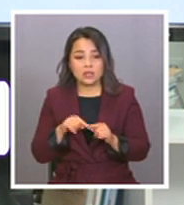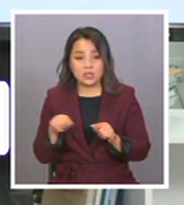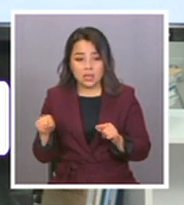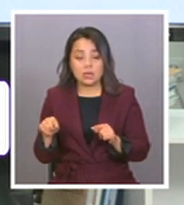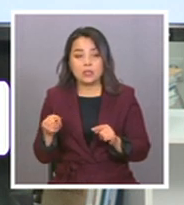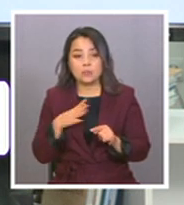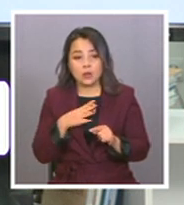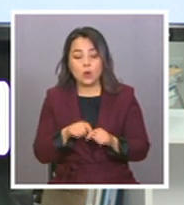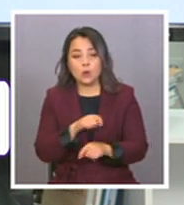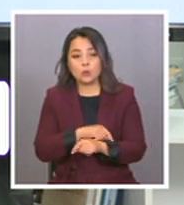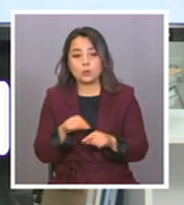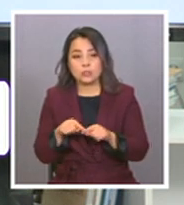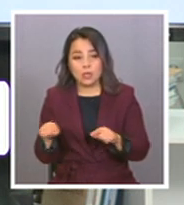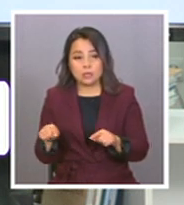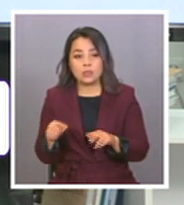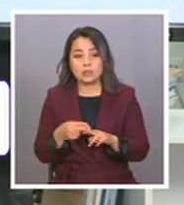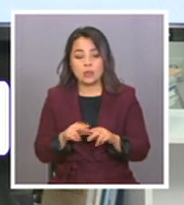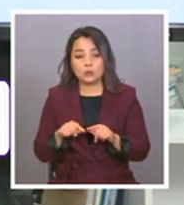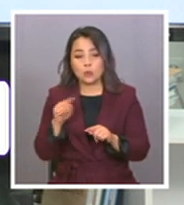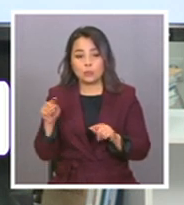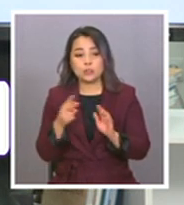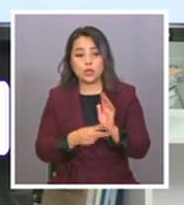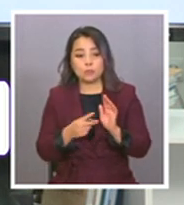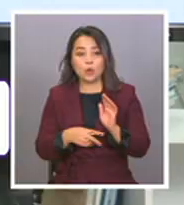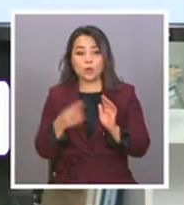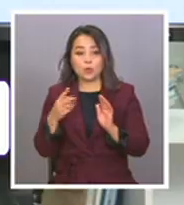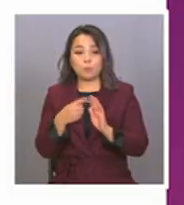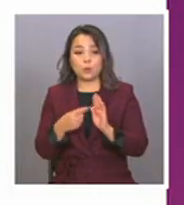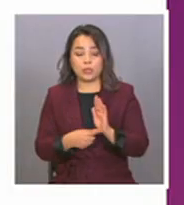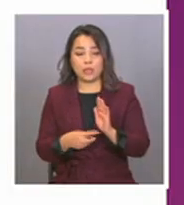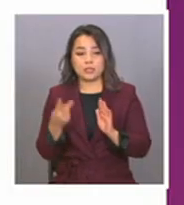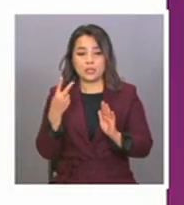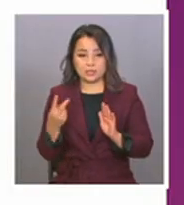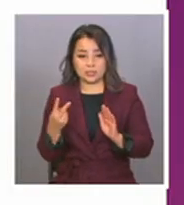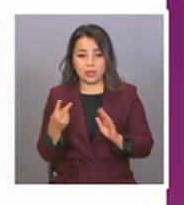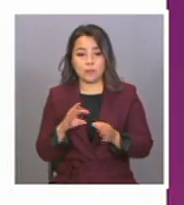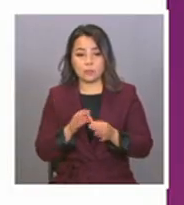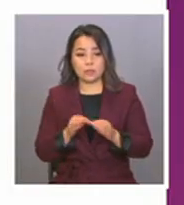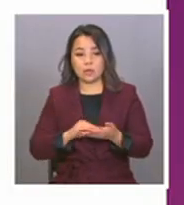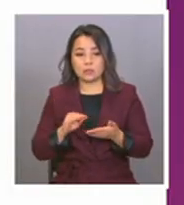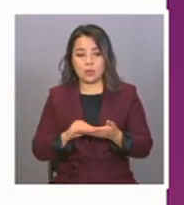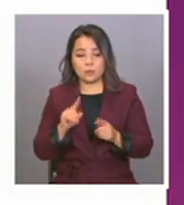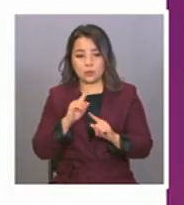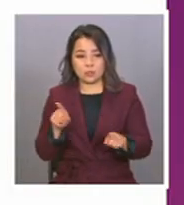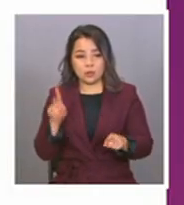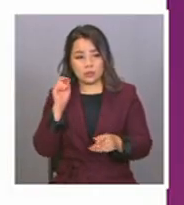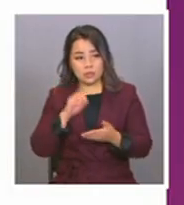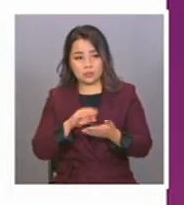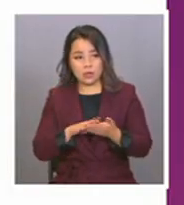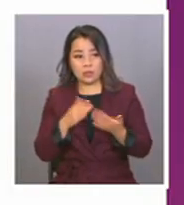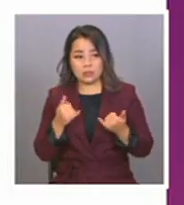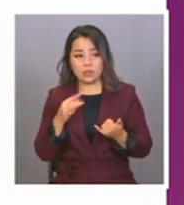НЦ векторының ұзындығы, ол түбір астында 73 бөлінген 2 бірлігін жазбайсыздар. Сонда міні